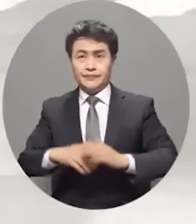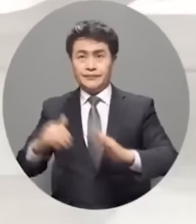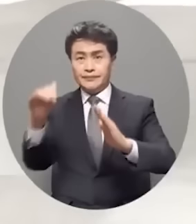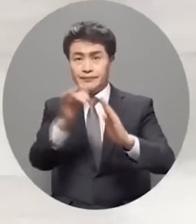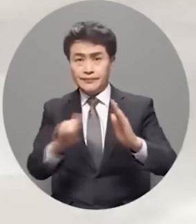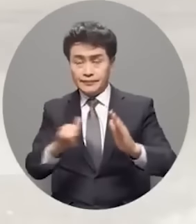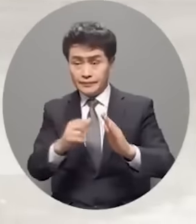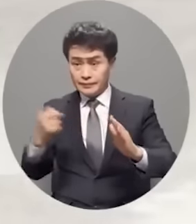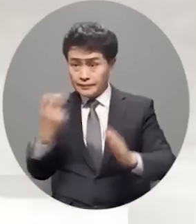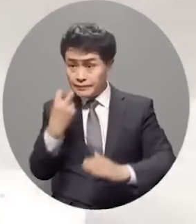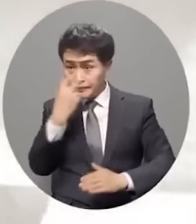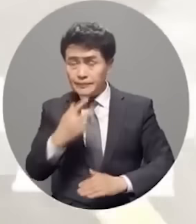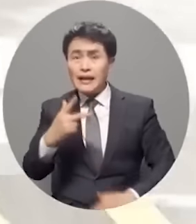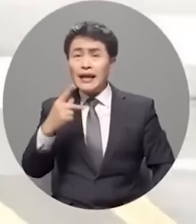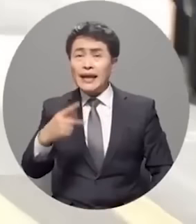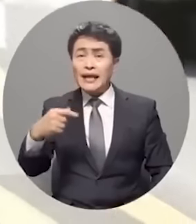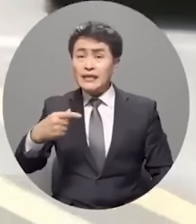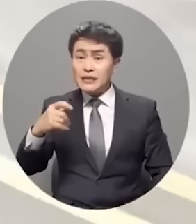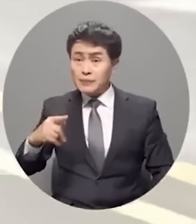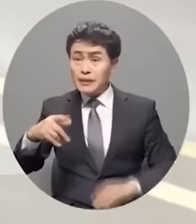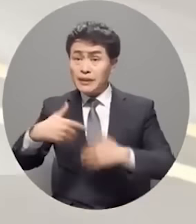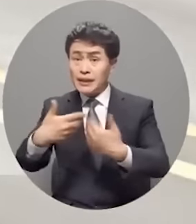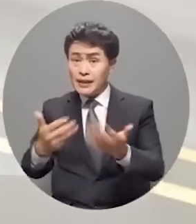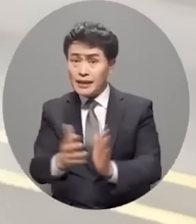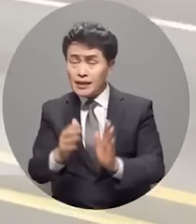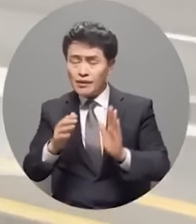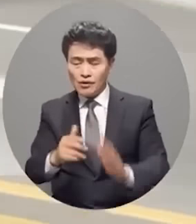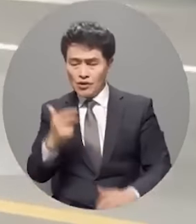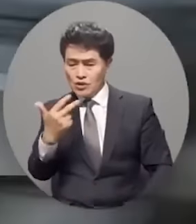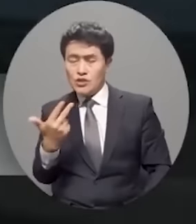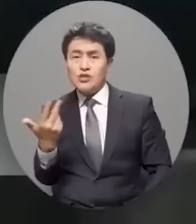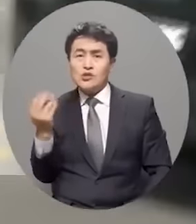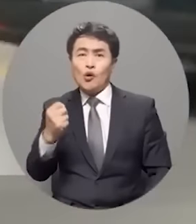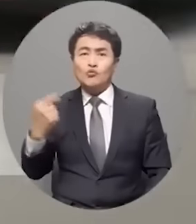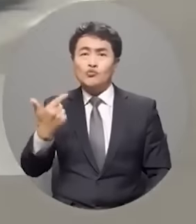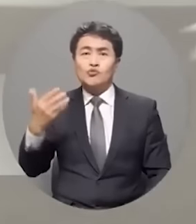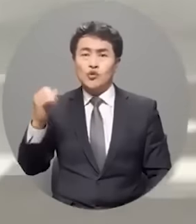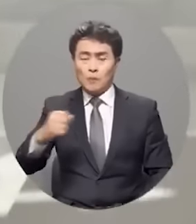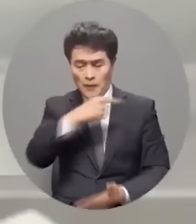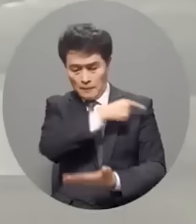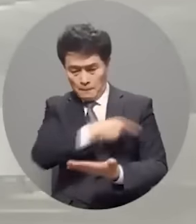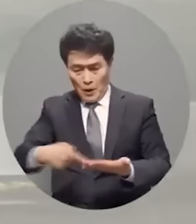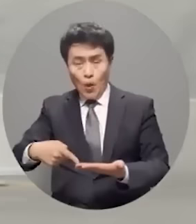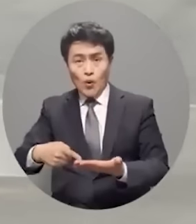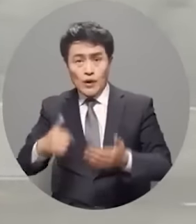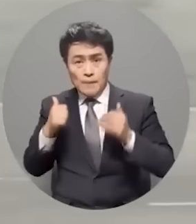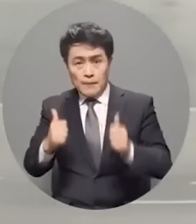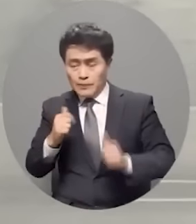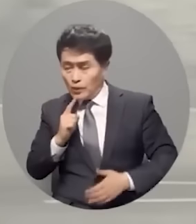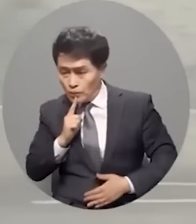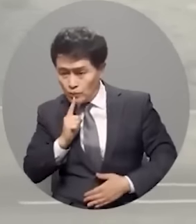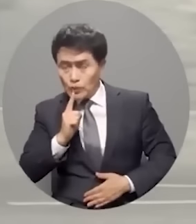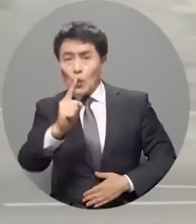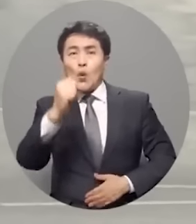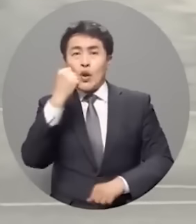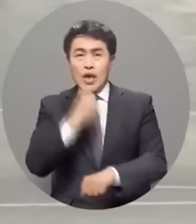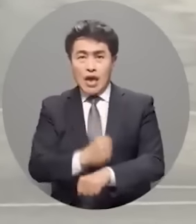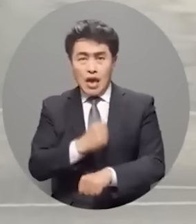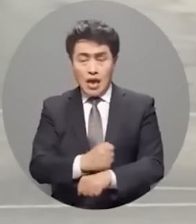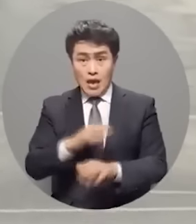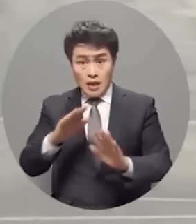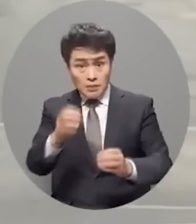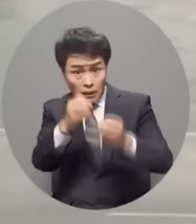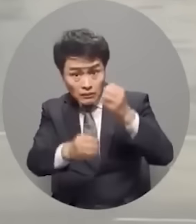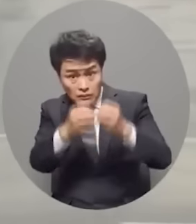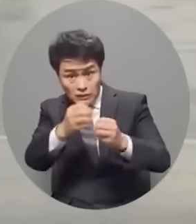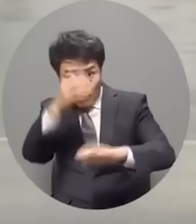측은 제조사인 KG 모빌리티를 상대로 약 7억 6천만 원 규모의 손해배상 청구 소송을 제기했고 이번 시험